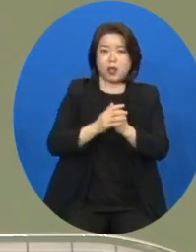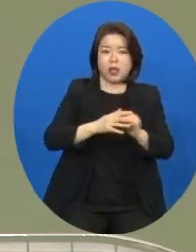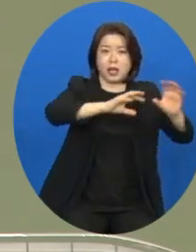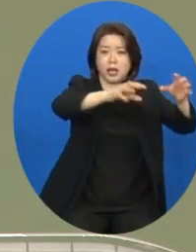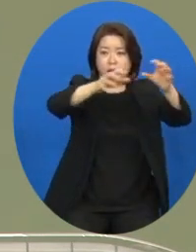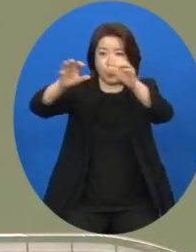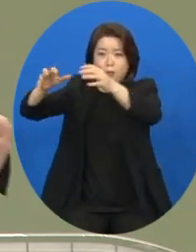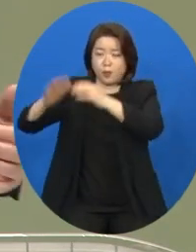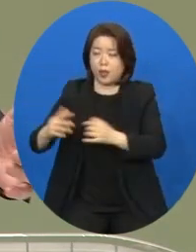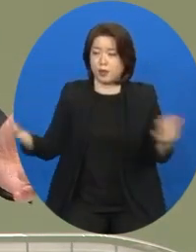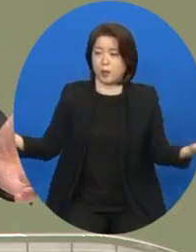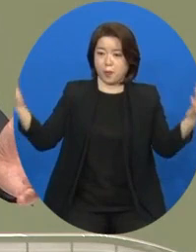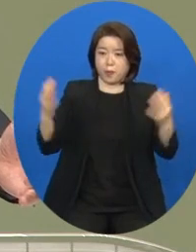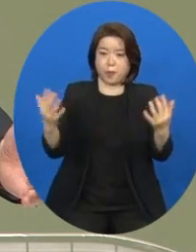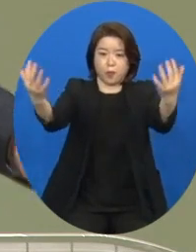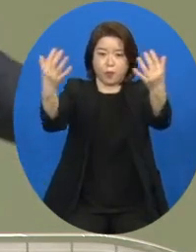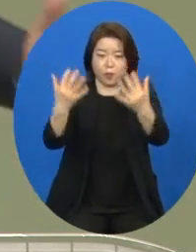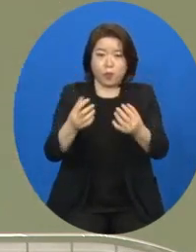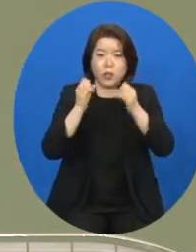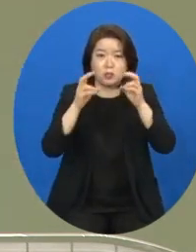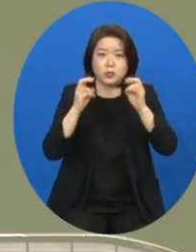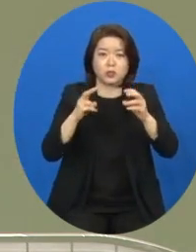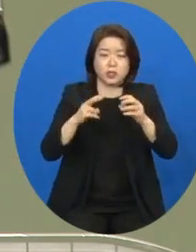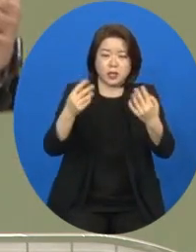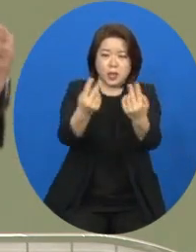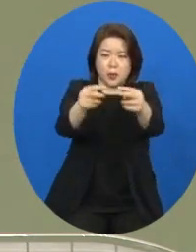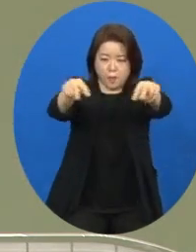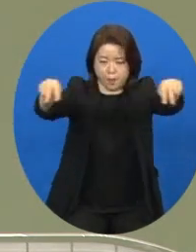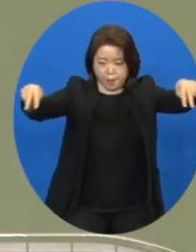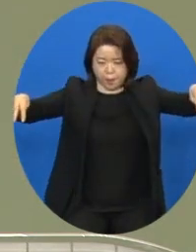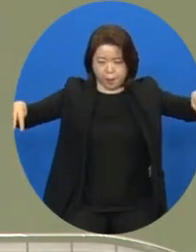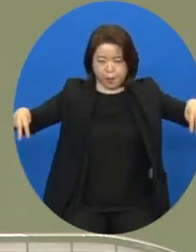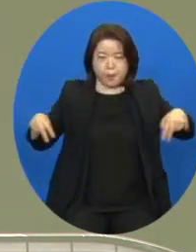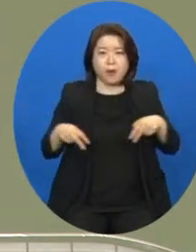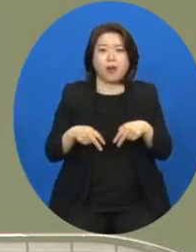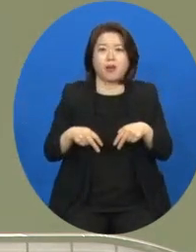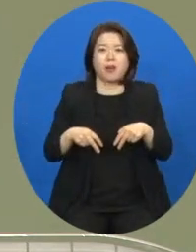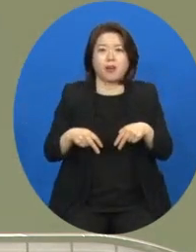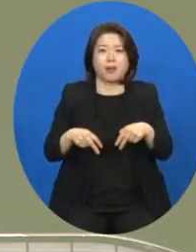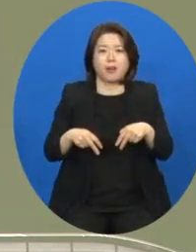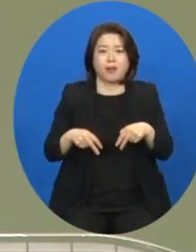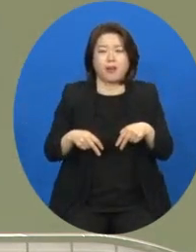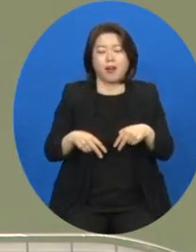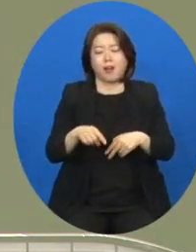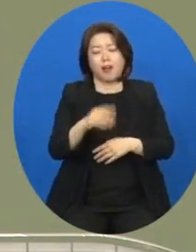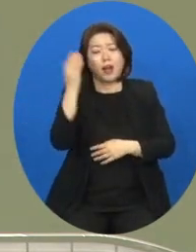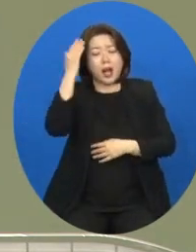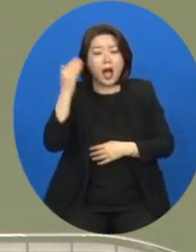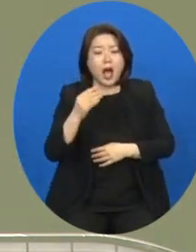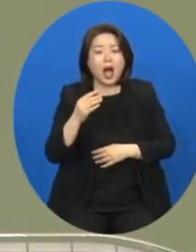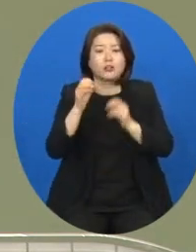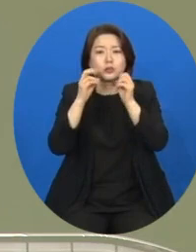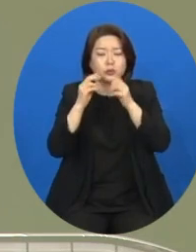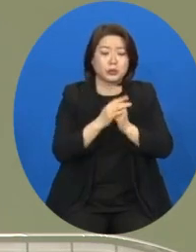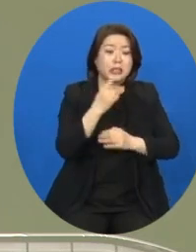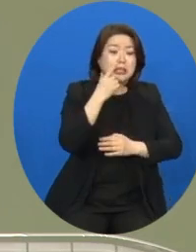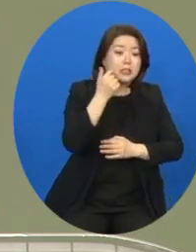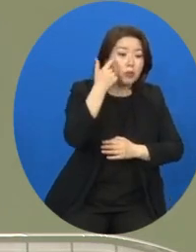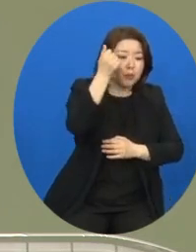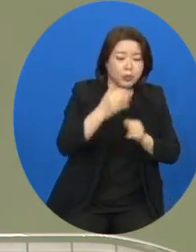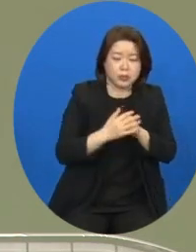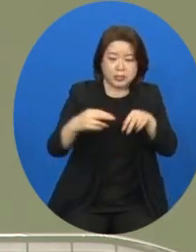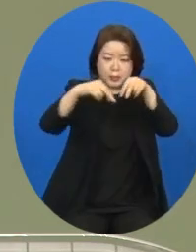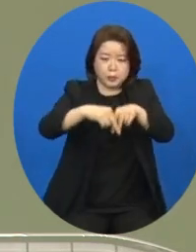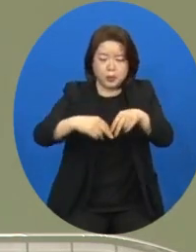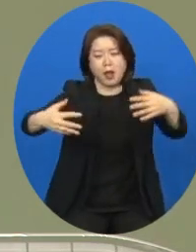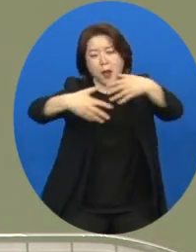각지에서 모인 선교사님들이 다 둘러서 있더래요. 그 한국 선교사님하고 일본 목사님하고